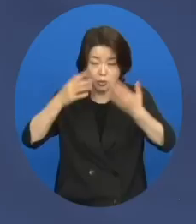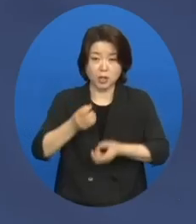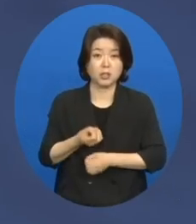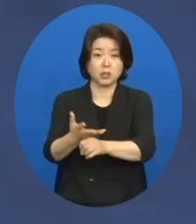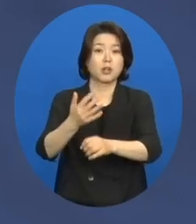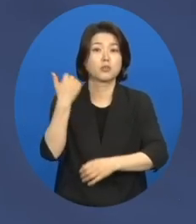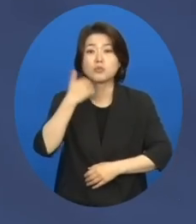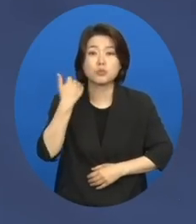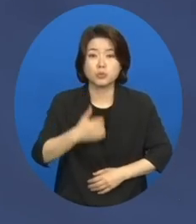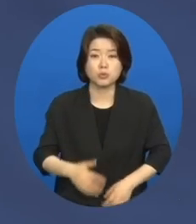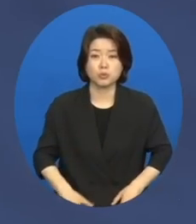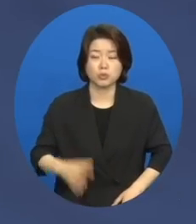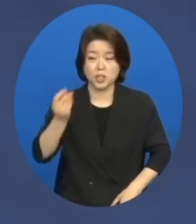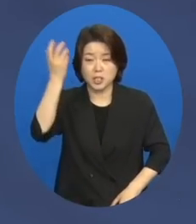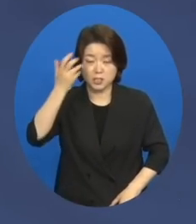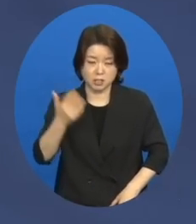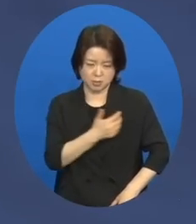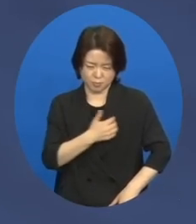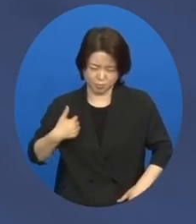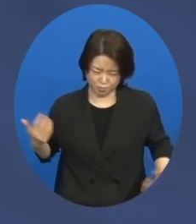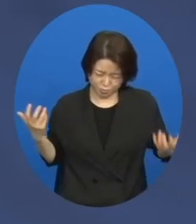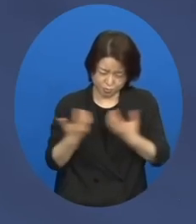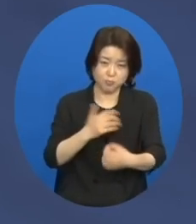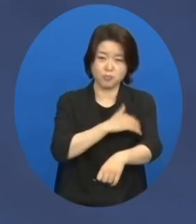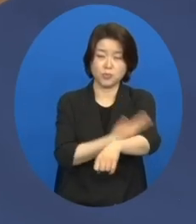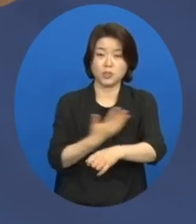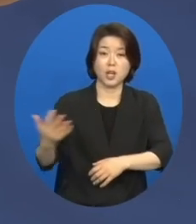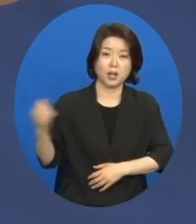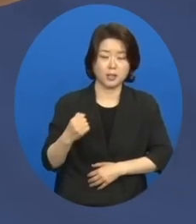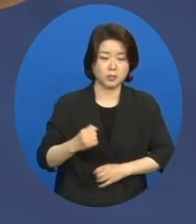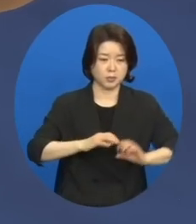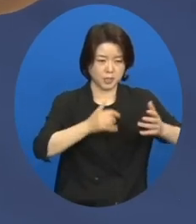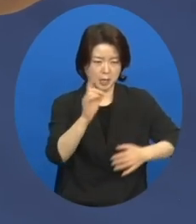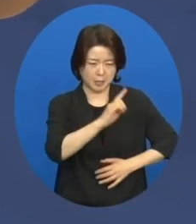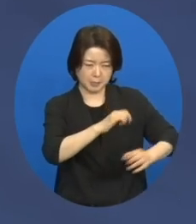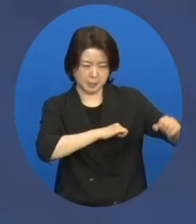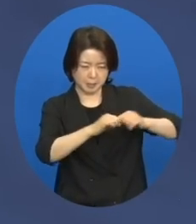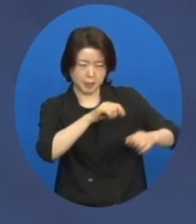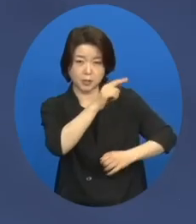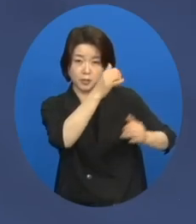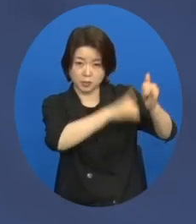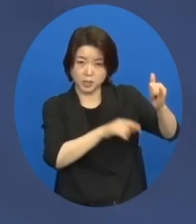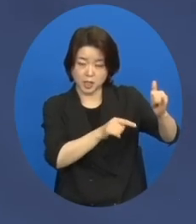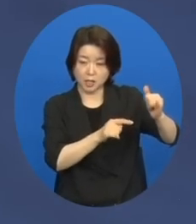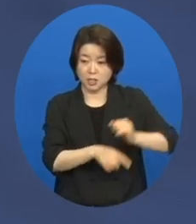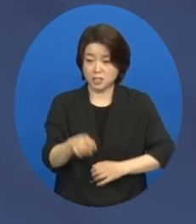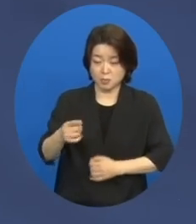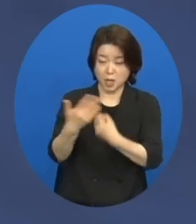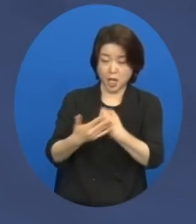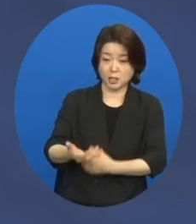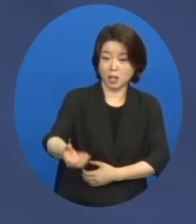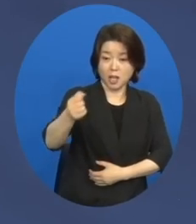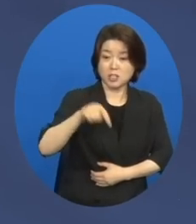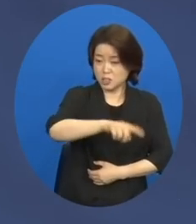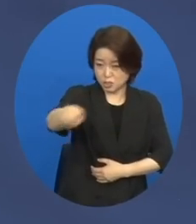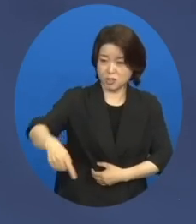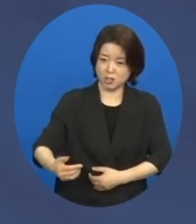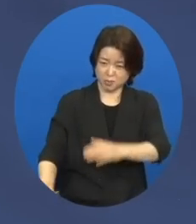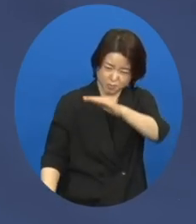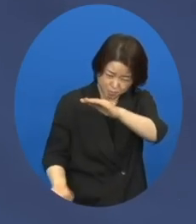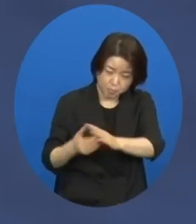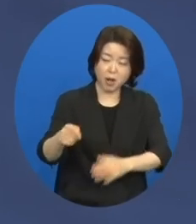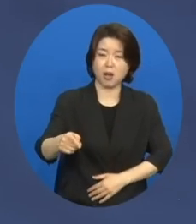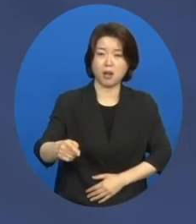있겠어요? 성령이 충만한 능력으로 세상 어떤 역사의 선교 역사에 이만한 혜택을 받은 데가 없어요.